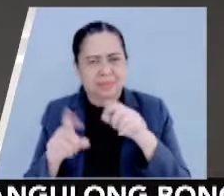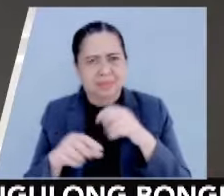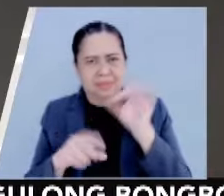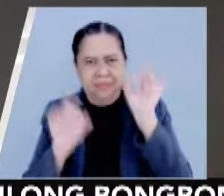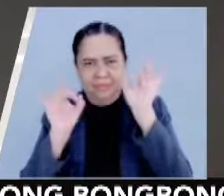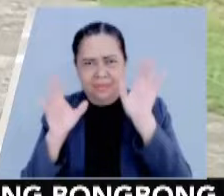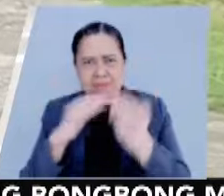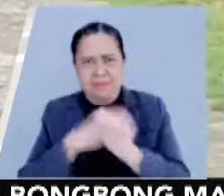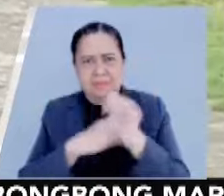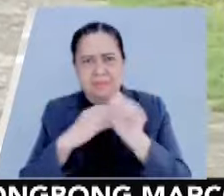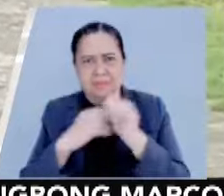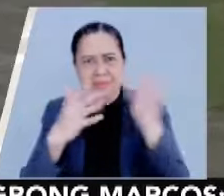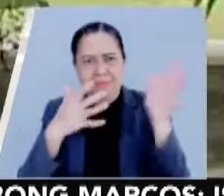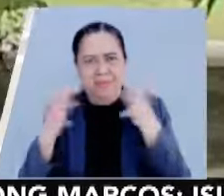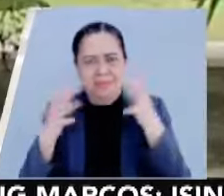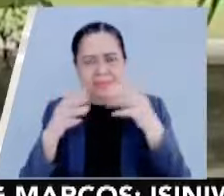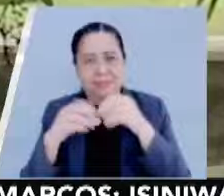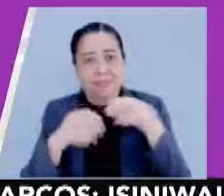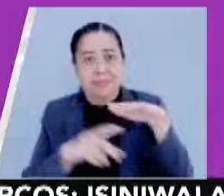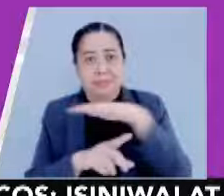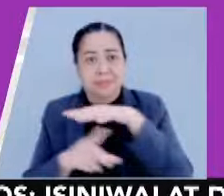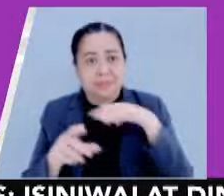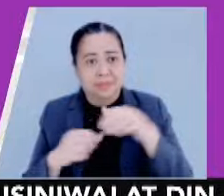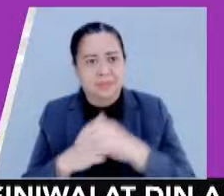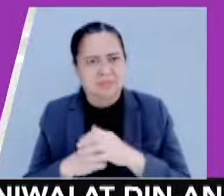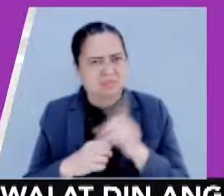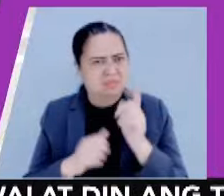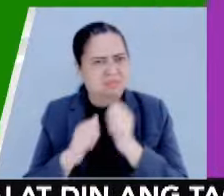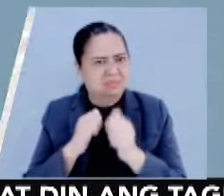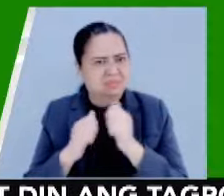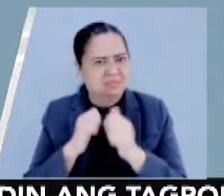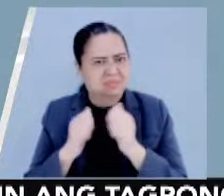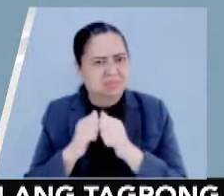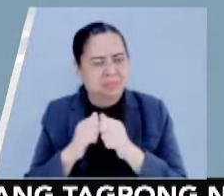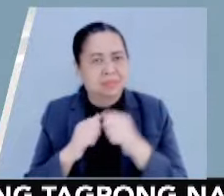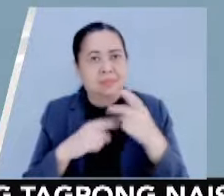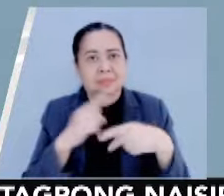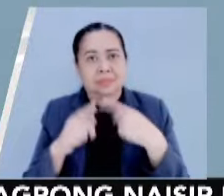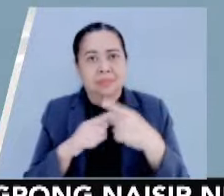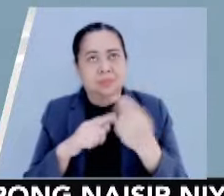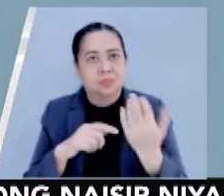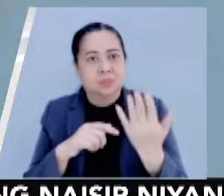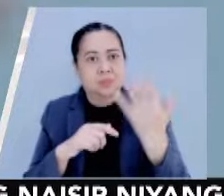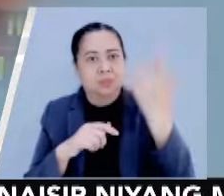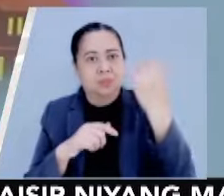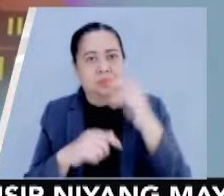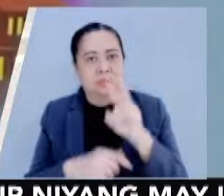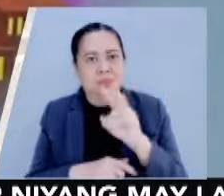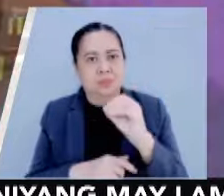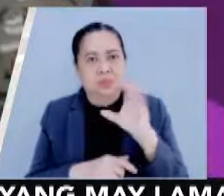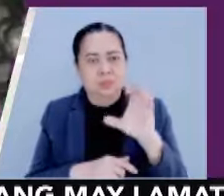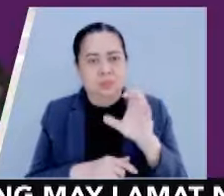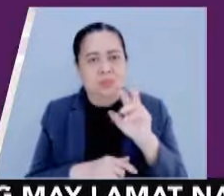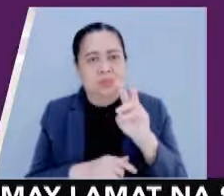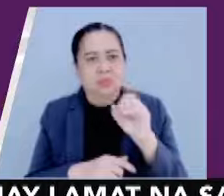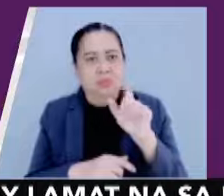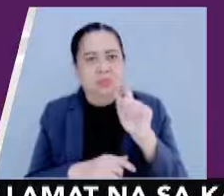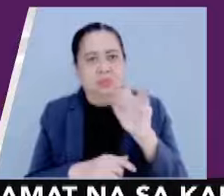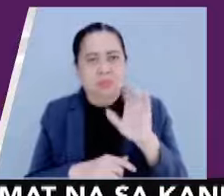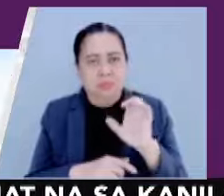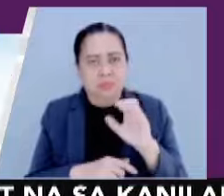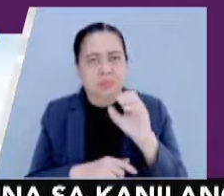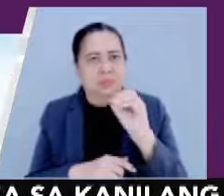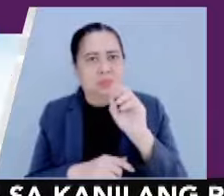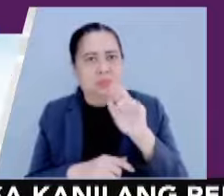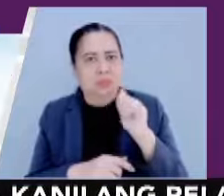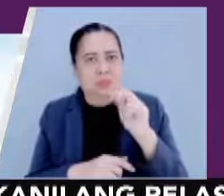paligid? VOC? Ano yun? Klase ng gas emission ang volatile organic compounds o VOC na karaniwang galing